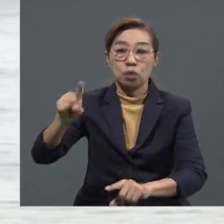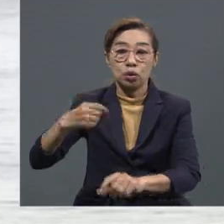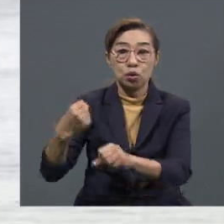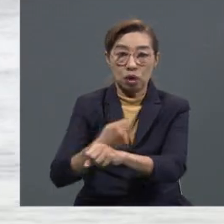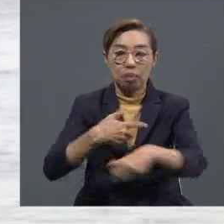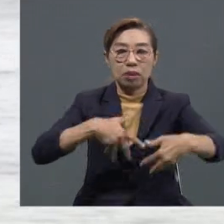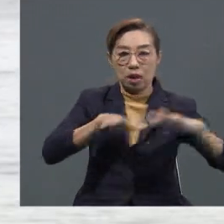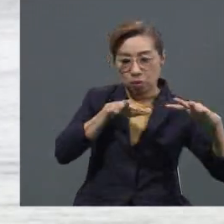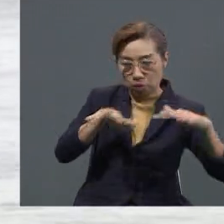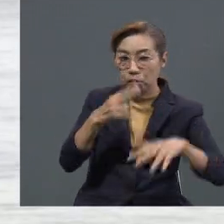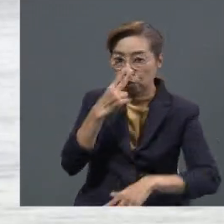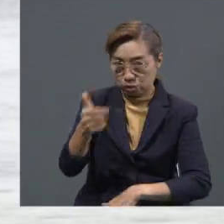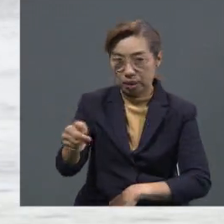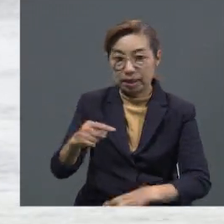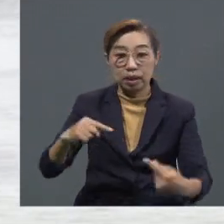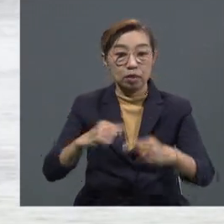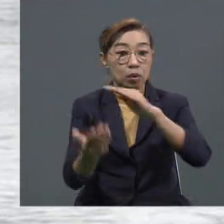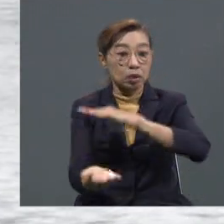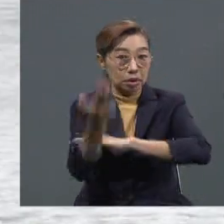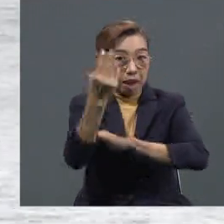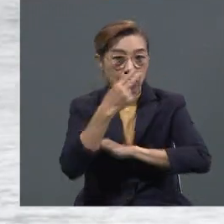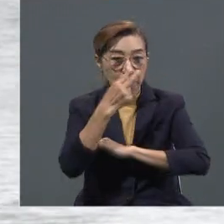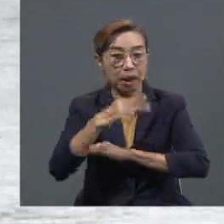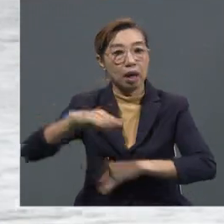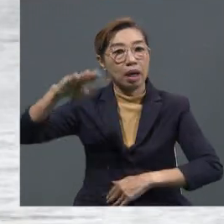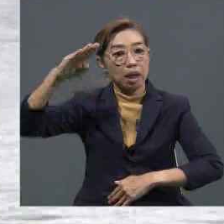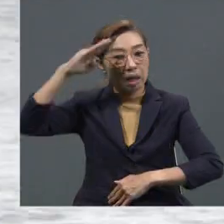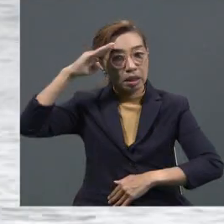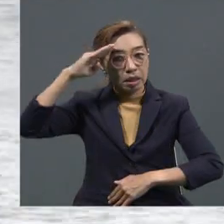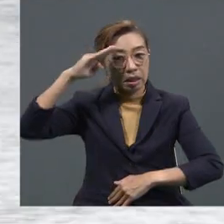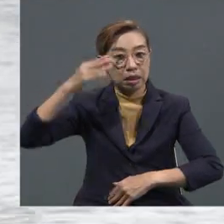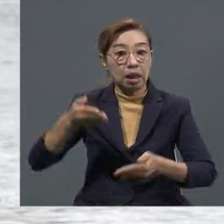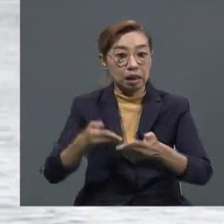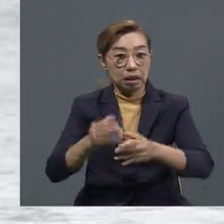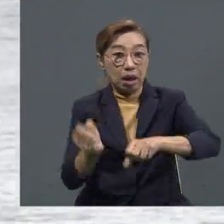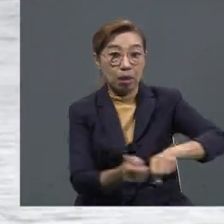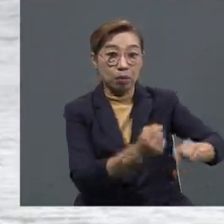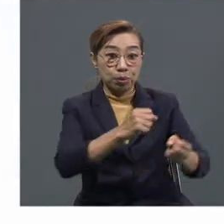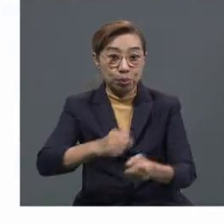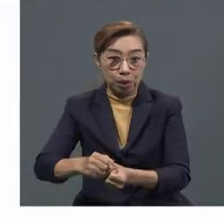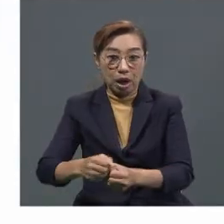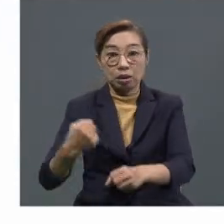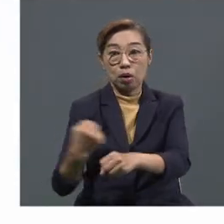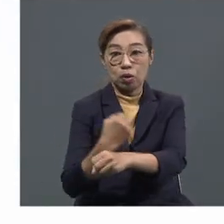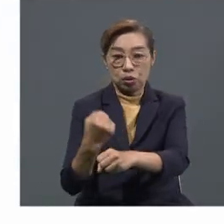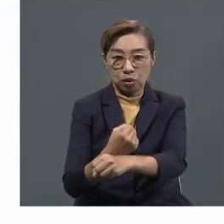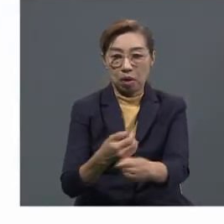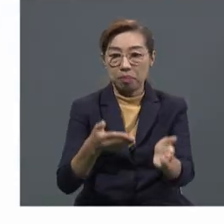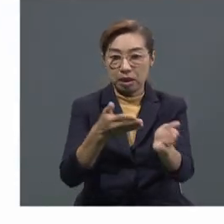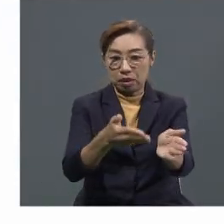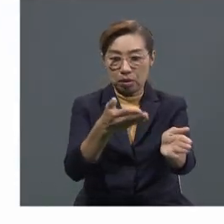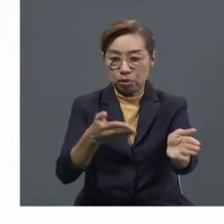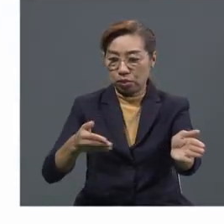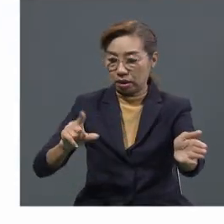เช้าครับกำลังพลฝีพายของกองทัพเรือทั้งเรือพระที่นั่งและเรือพระราชพิธีอื่นช่วงหัวขบวนรวม 28